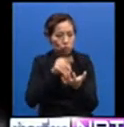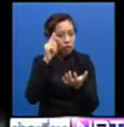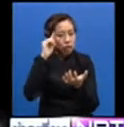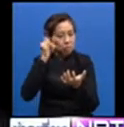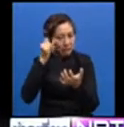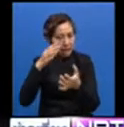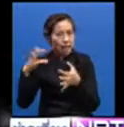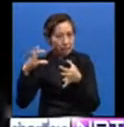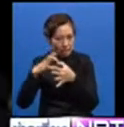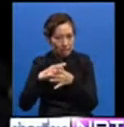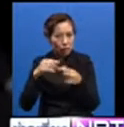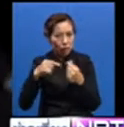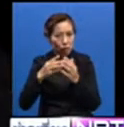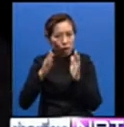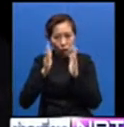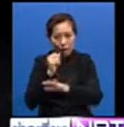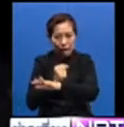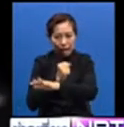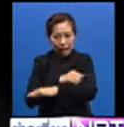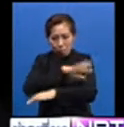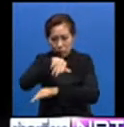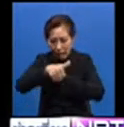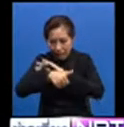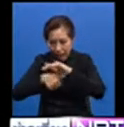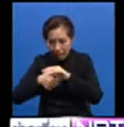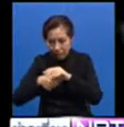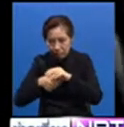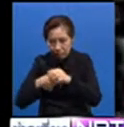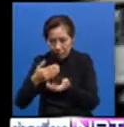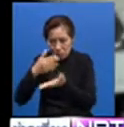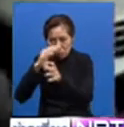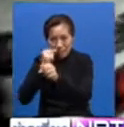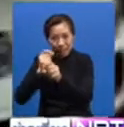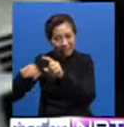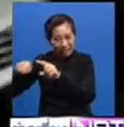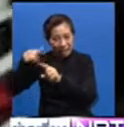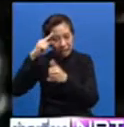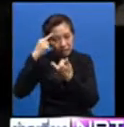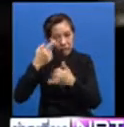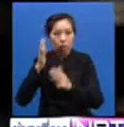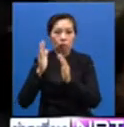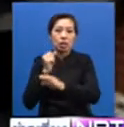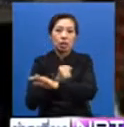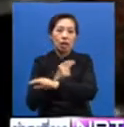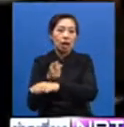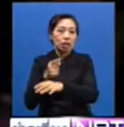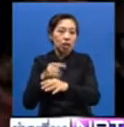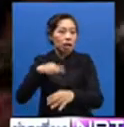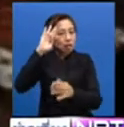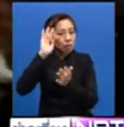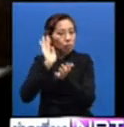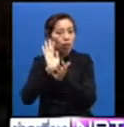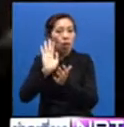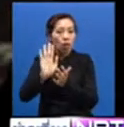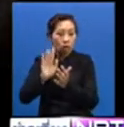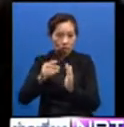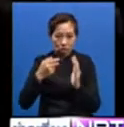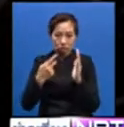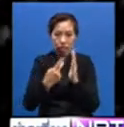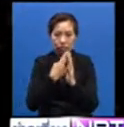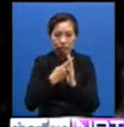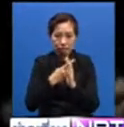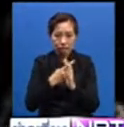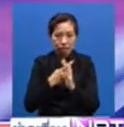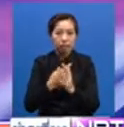เบื้องต้นเจ้าหน้าที่นำตัวรายงานทั้งหมดพร้อมรถยนต์ของกลางส่งให้สถานีตำรวจภูธรไทรโยคเพื่อดำเนินคดี